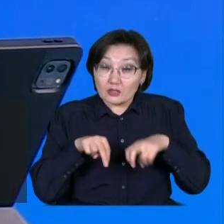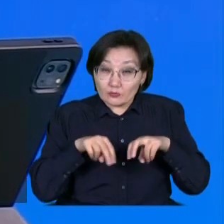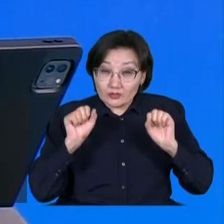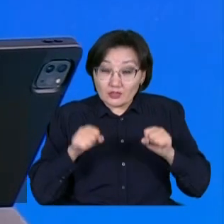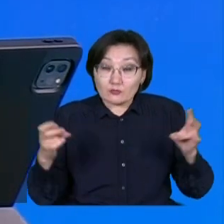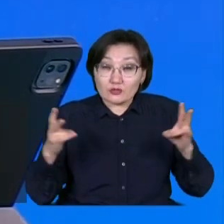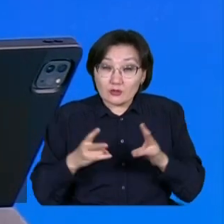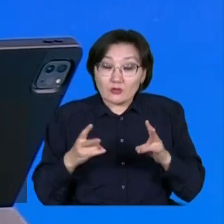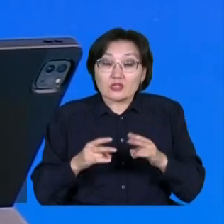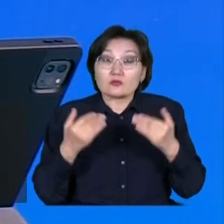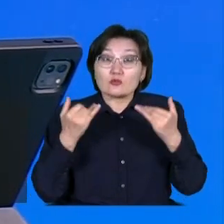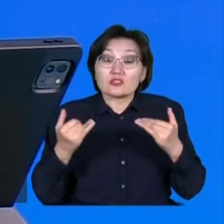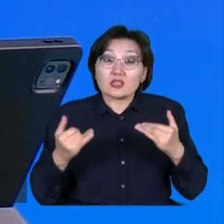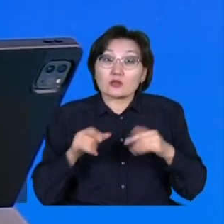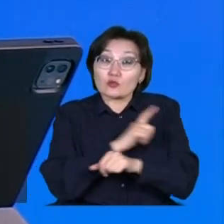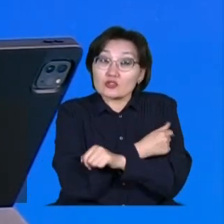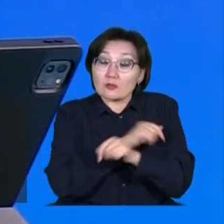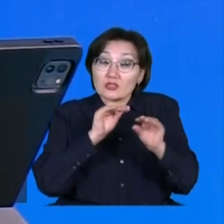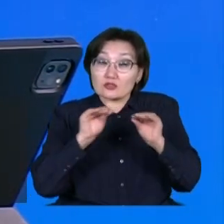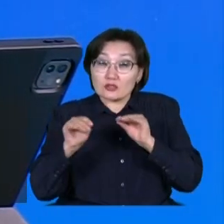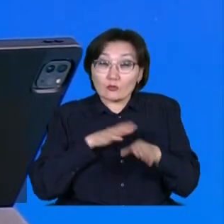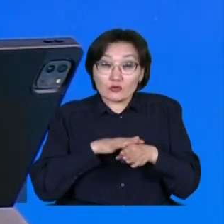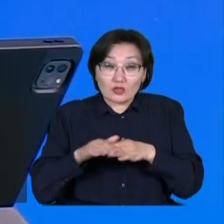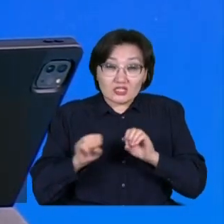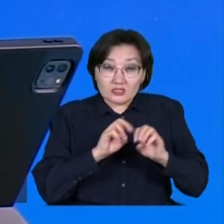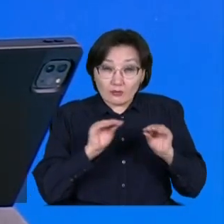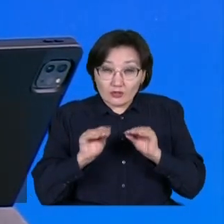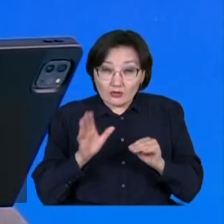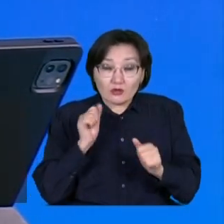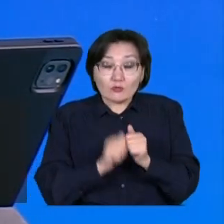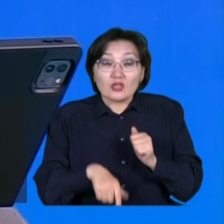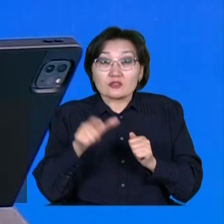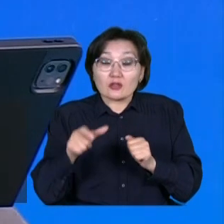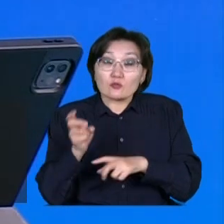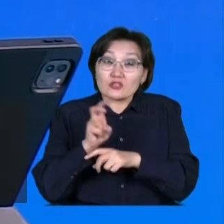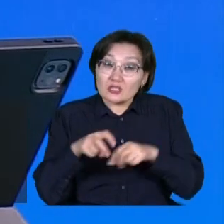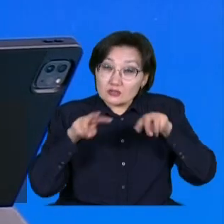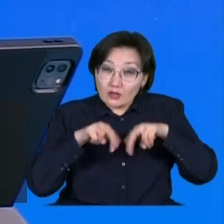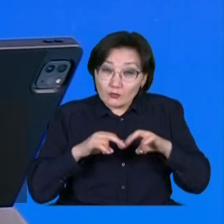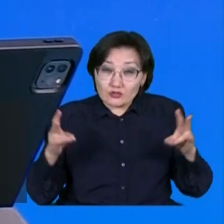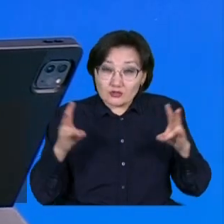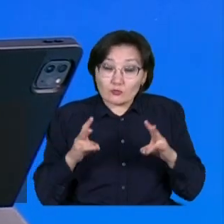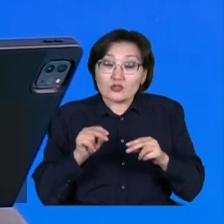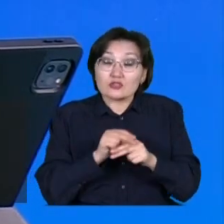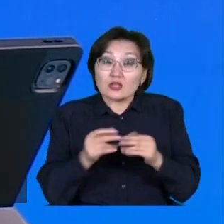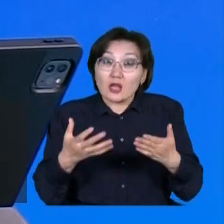Керек жарақтармен, заманауи медициналық құрылғылармен толық жабдықталады. Әр тұрғын келіп, тексеріліп, қажетті еміне қол жеткізе алады. Маусым